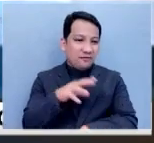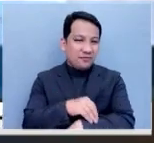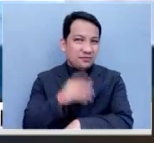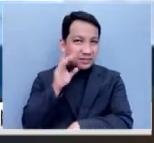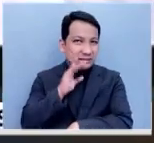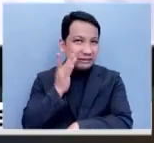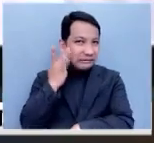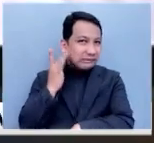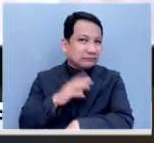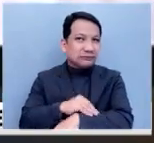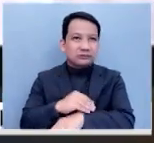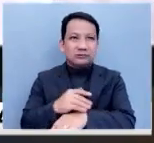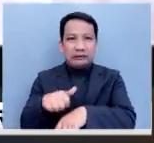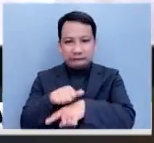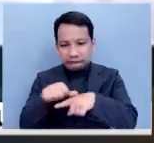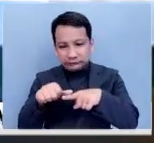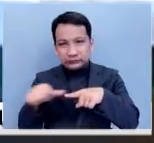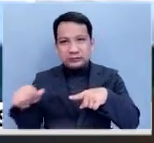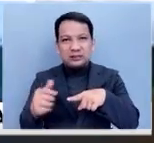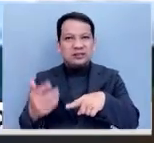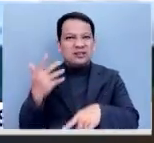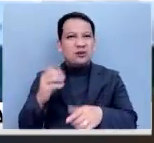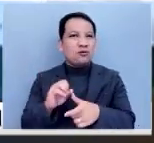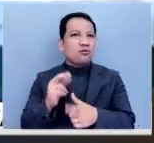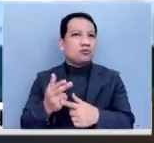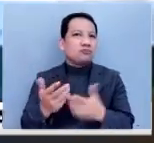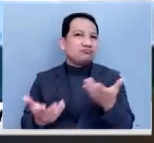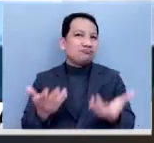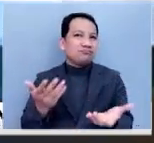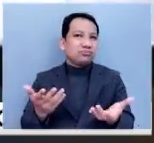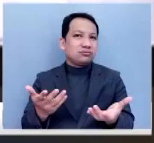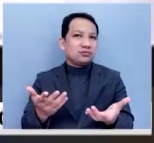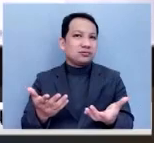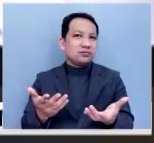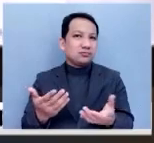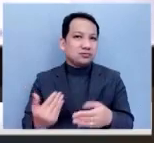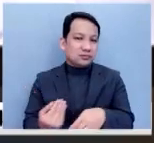have severe allergies to other stuff, so it could react